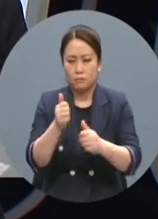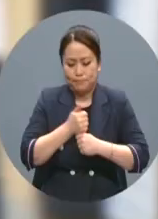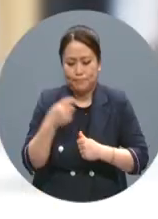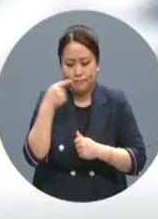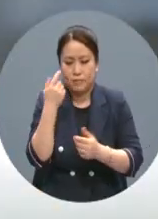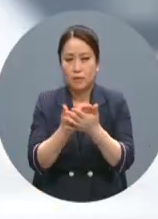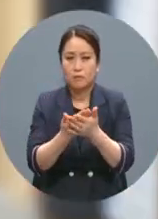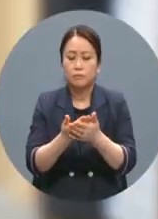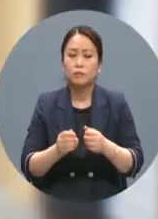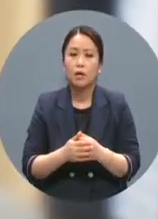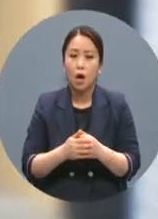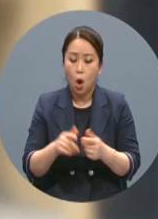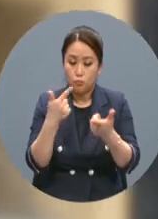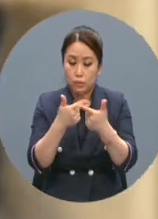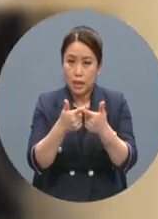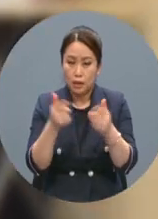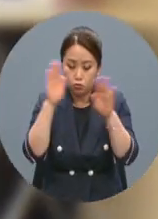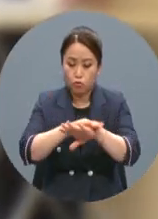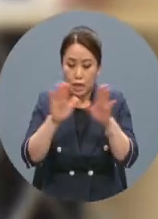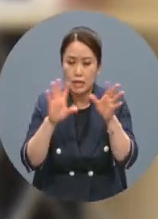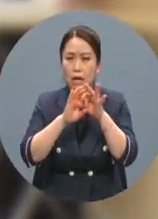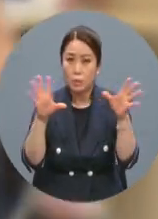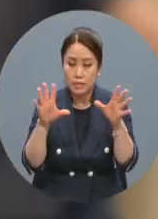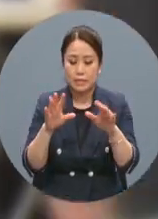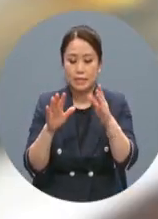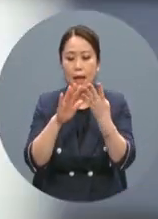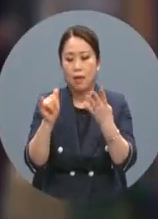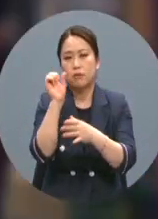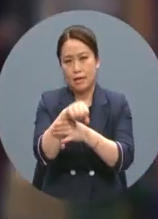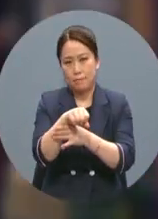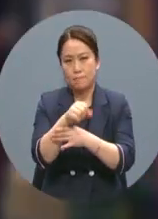바랍니다. 한편 부산도 주야간 구분 없이 5인